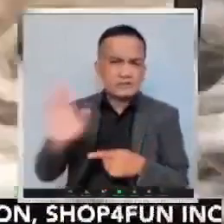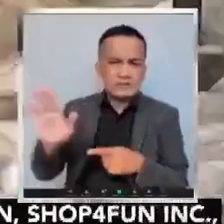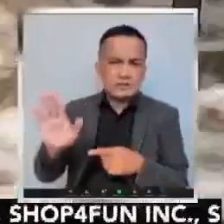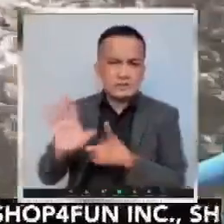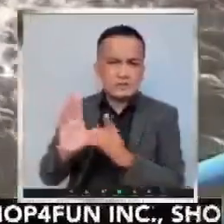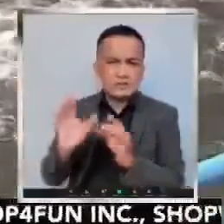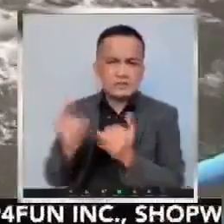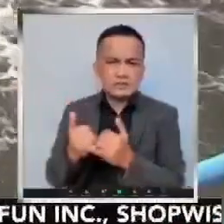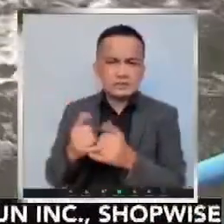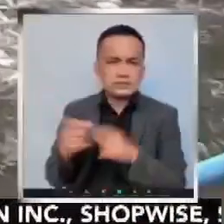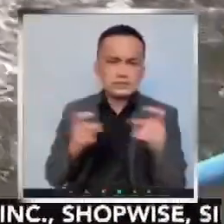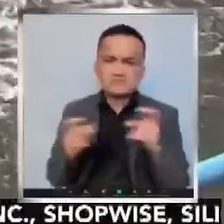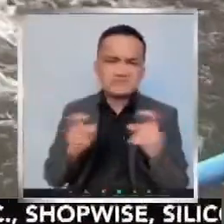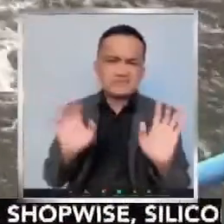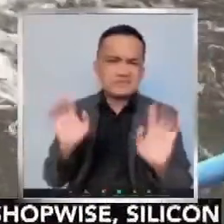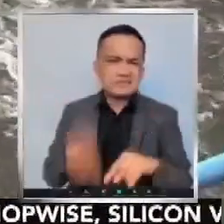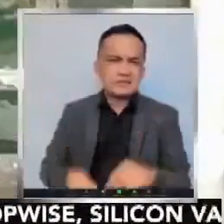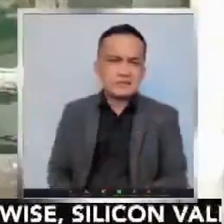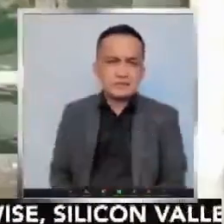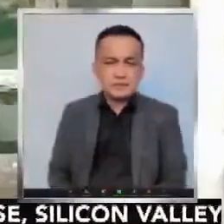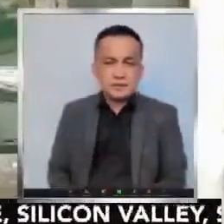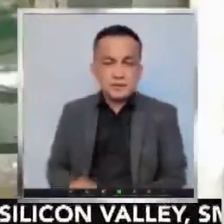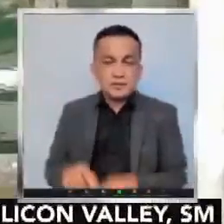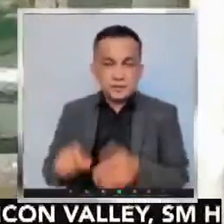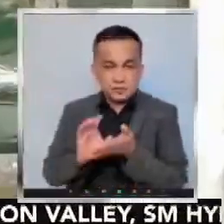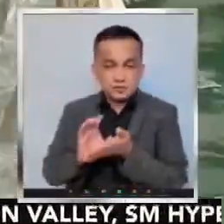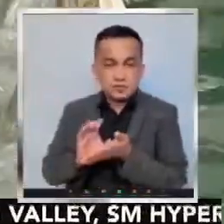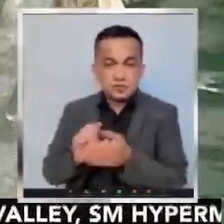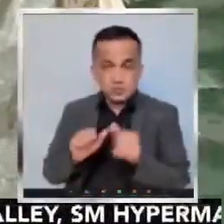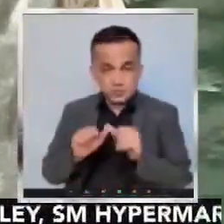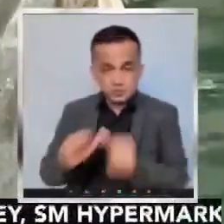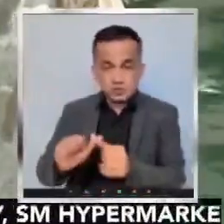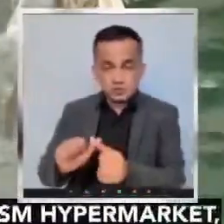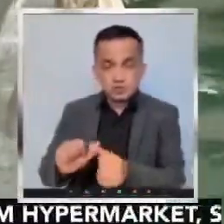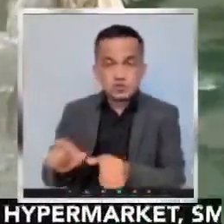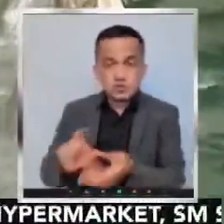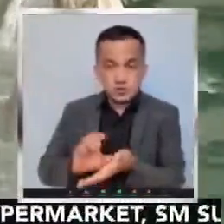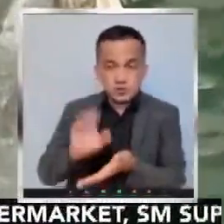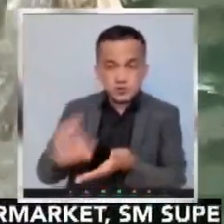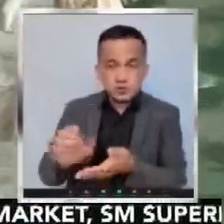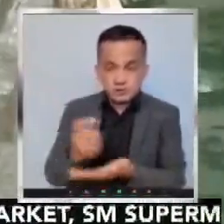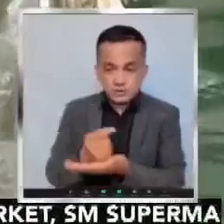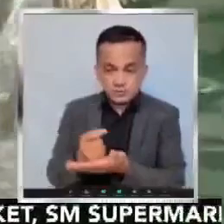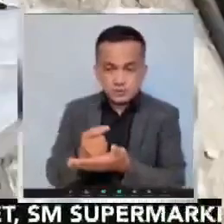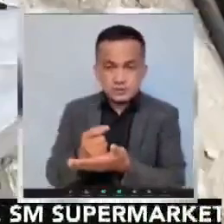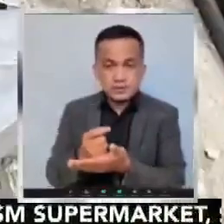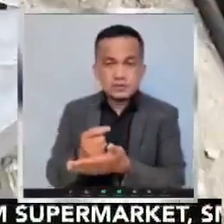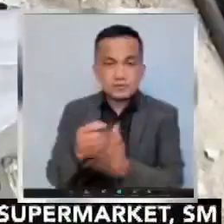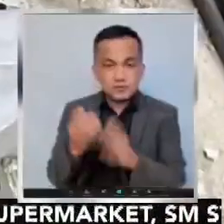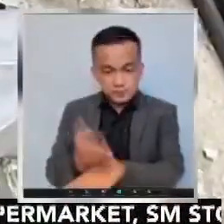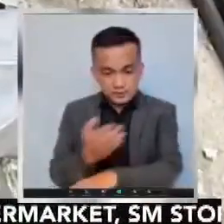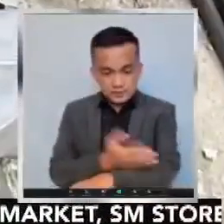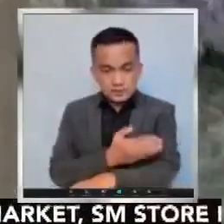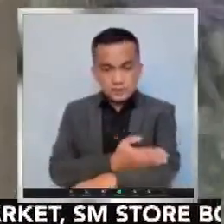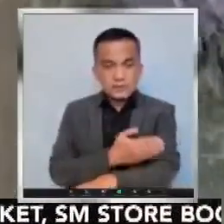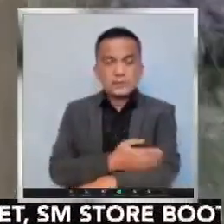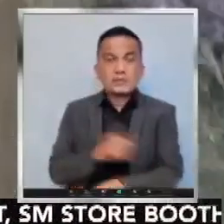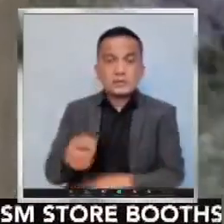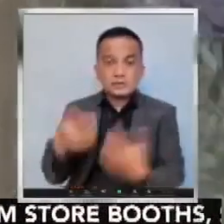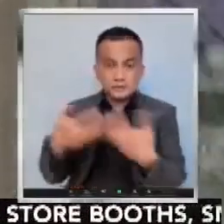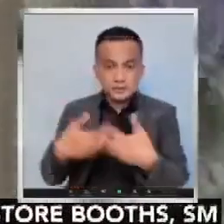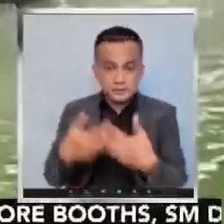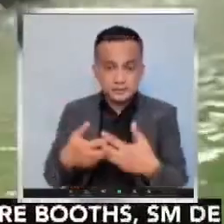daw namumuhuna ng Maynilad sa treatment technology upgrades ng mga planta nito. Pero ang pinakamainam pa rin daw na solusyon ay